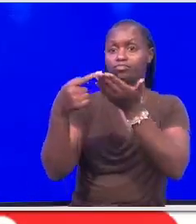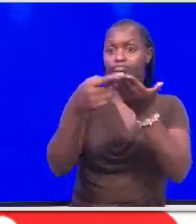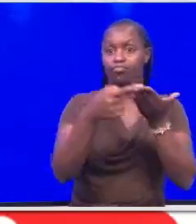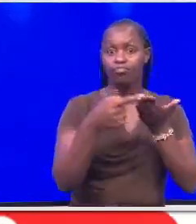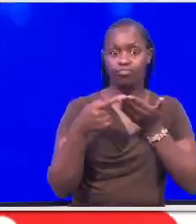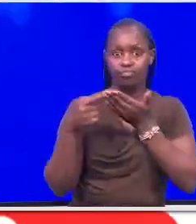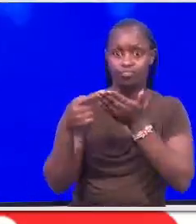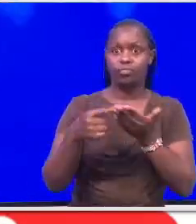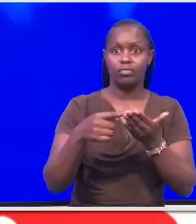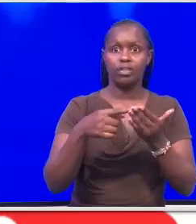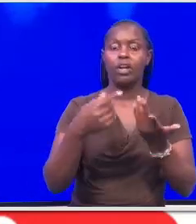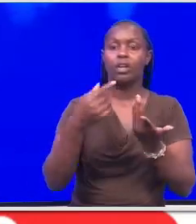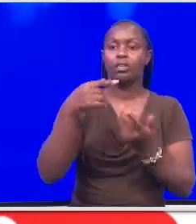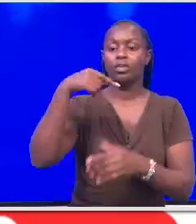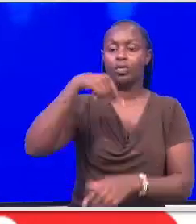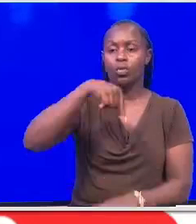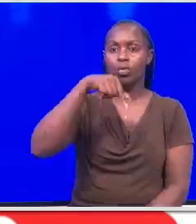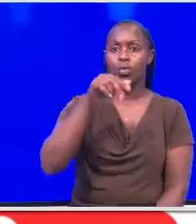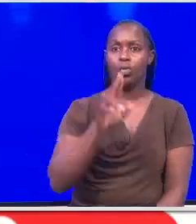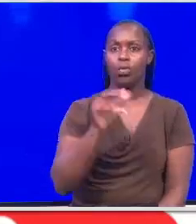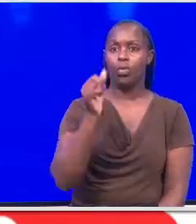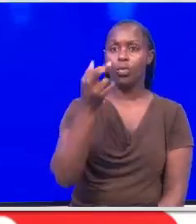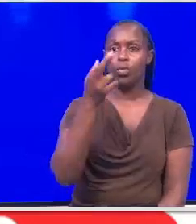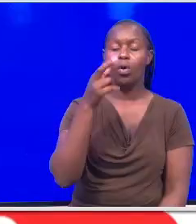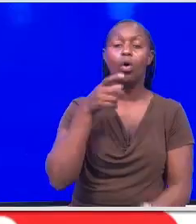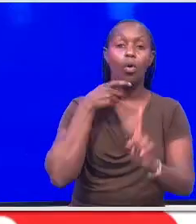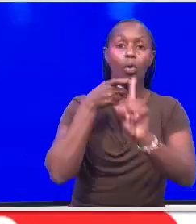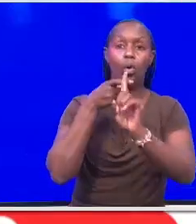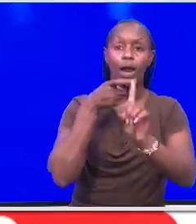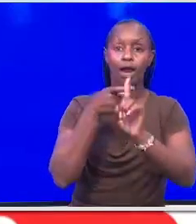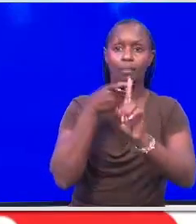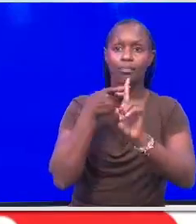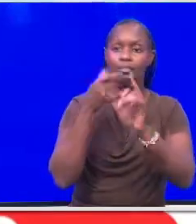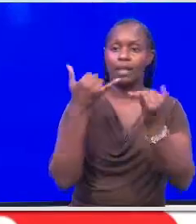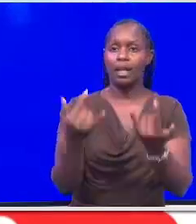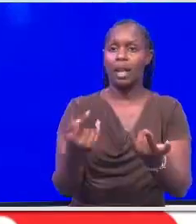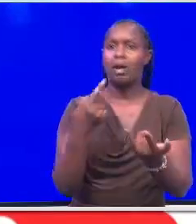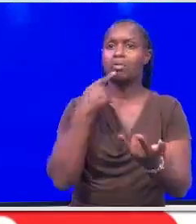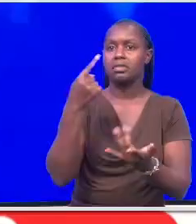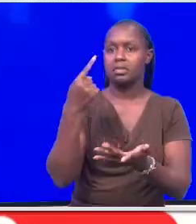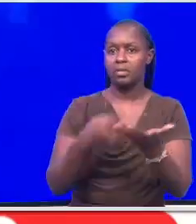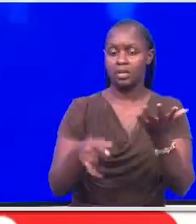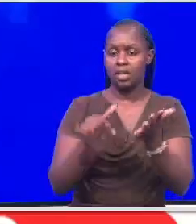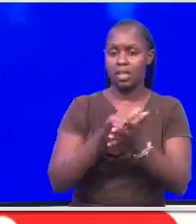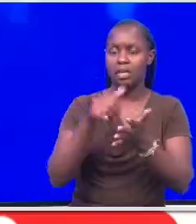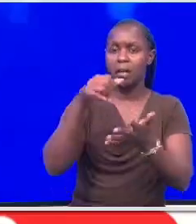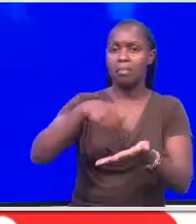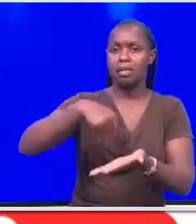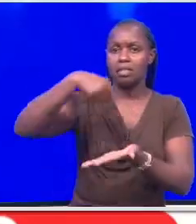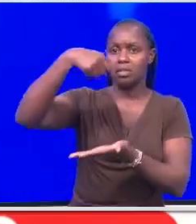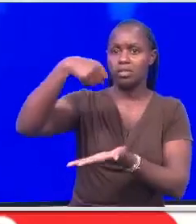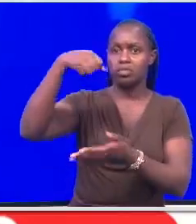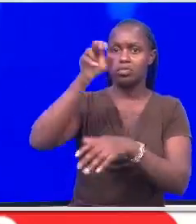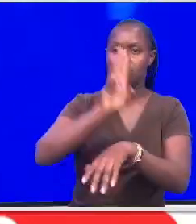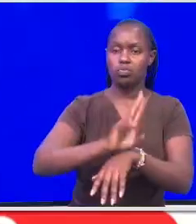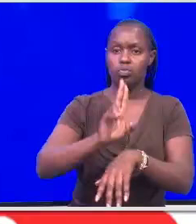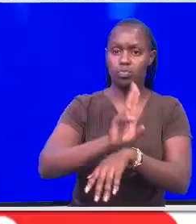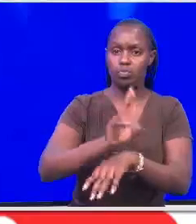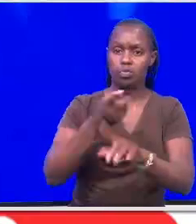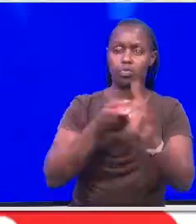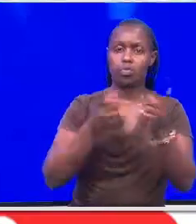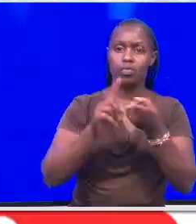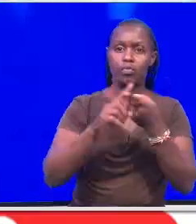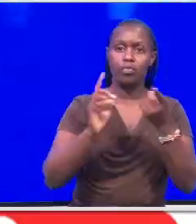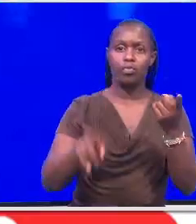ya Kwale, Nyoro amesema kuwa asilimia kubwa ya bajeti hiyo itatumika kukomua taifa kutoka katika lindi la